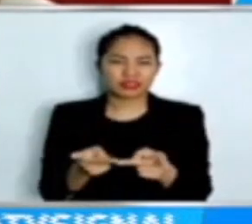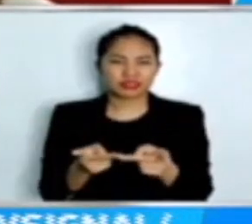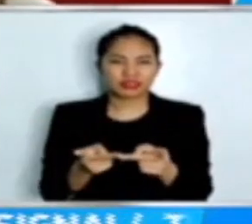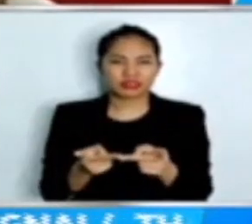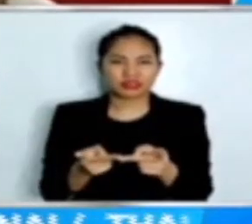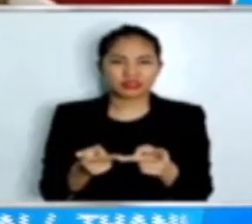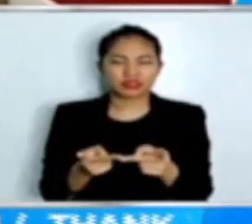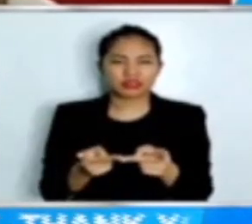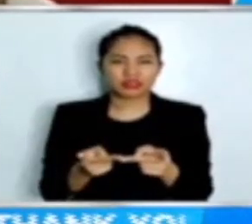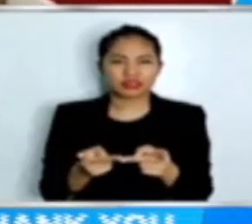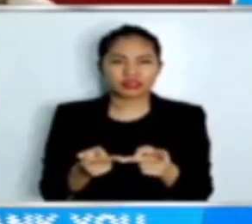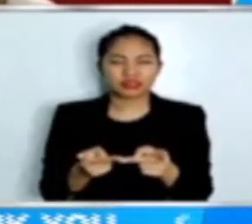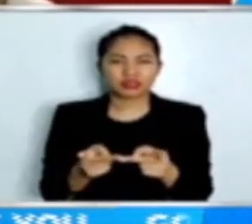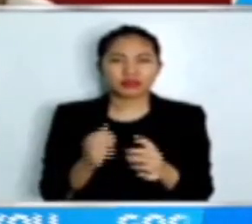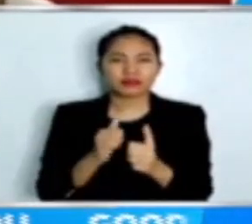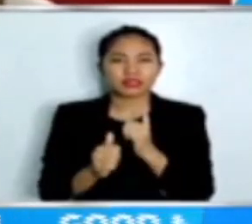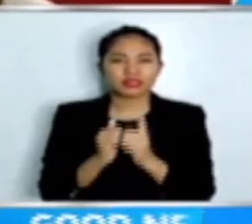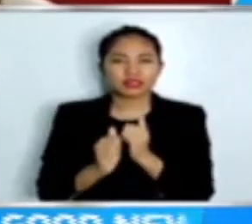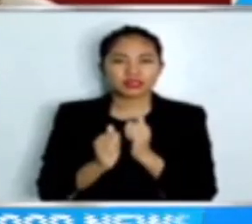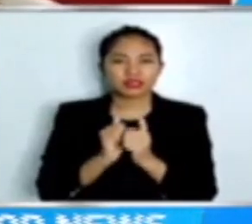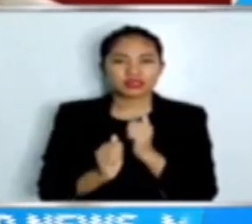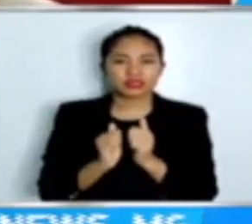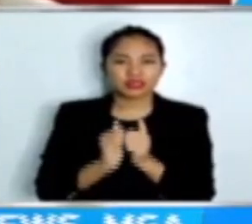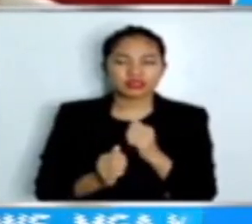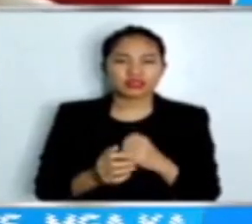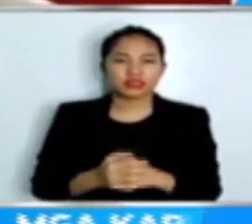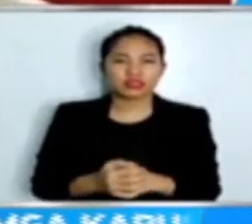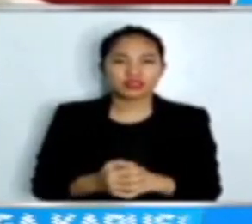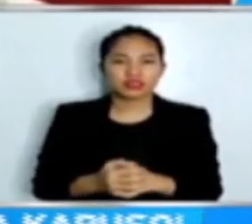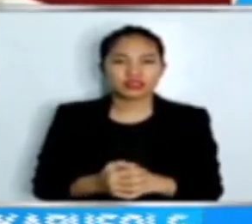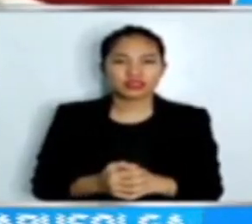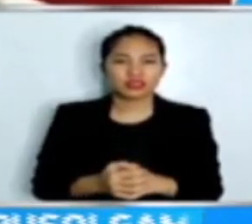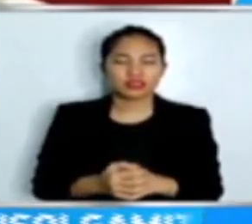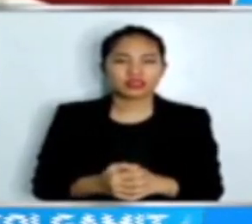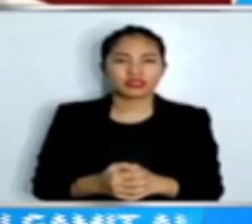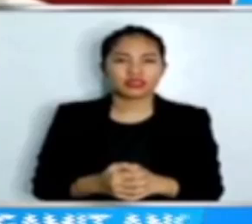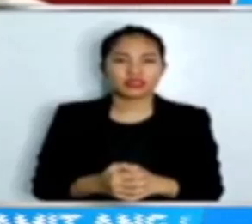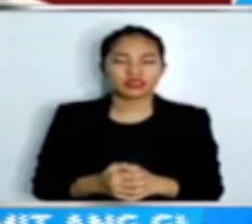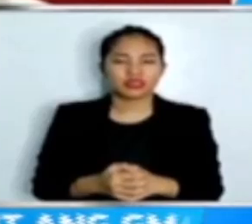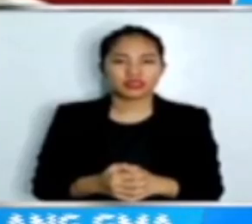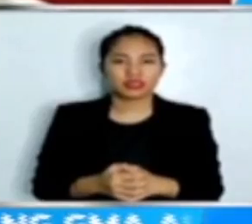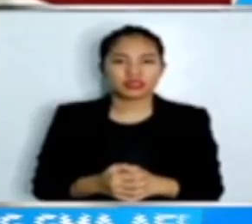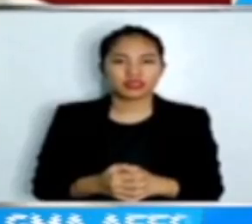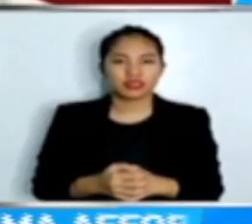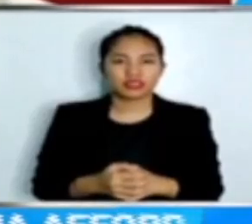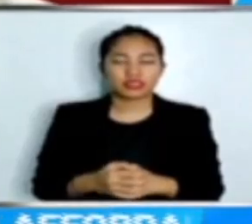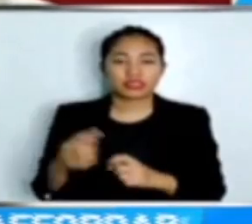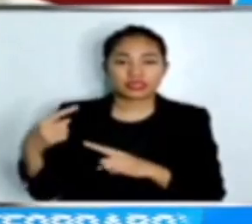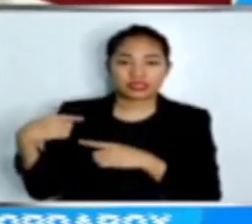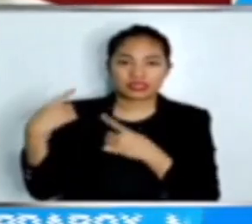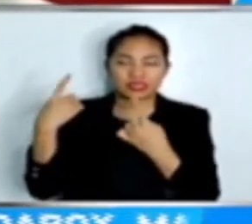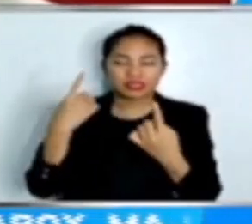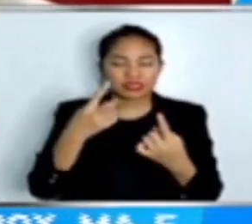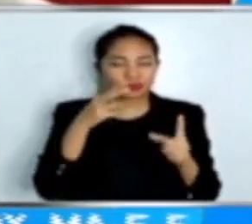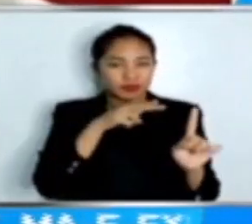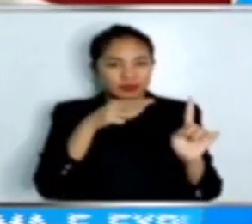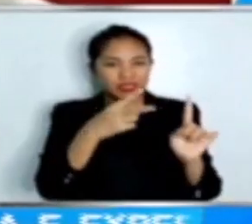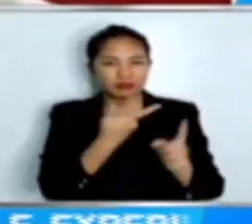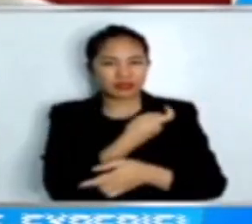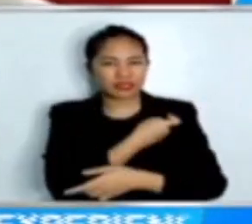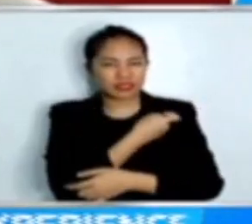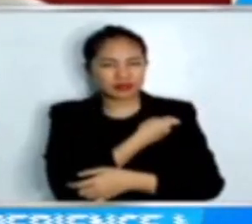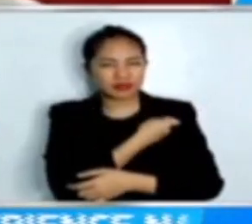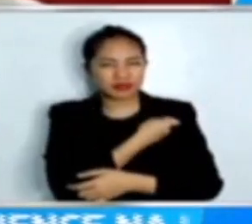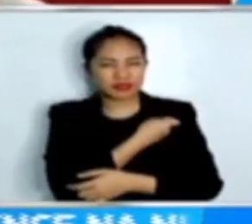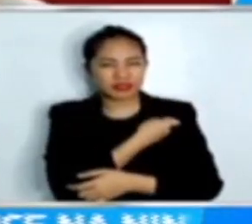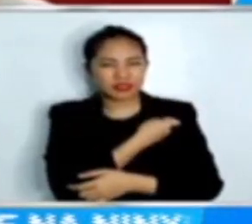ibig sabihin doon sa talagang low risk historically, ay from the vaccination perspective ay hindi rin ito yung